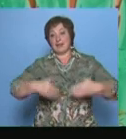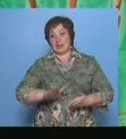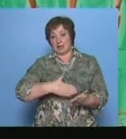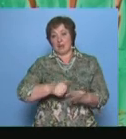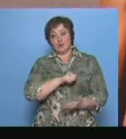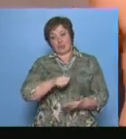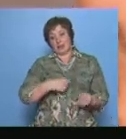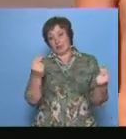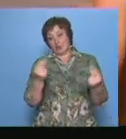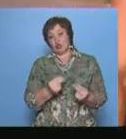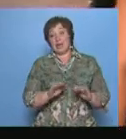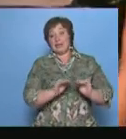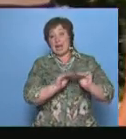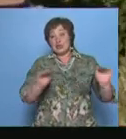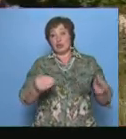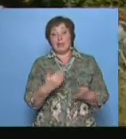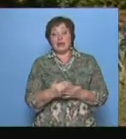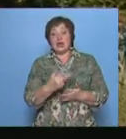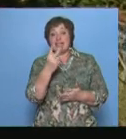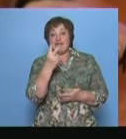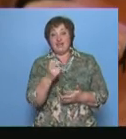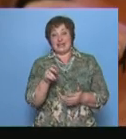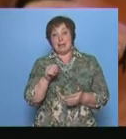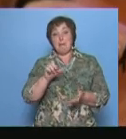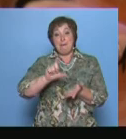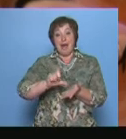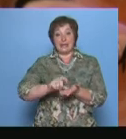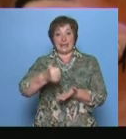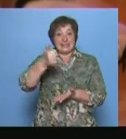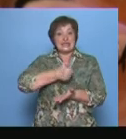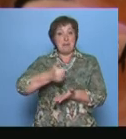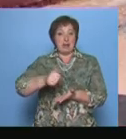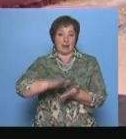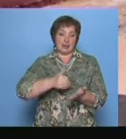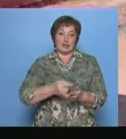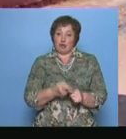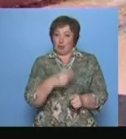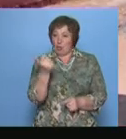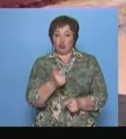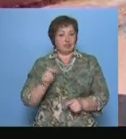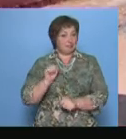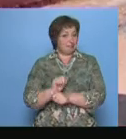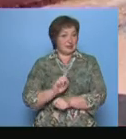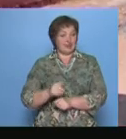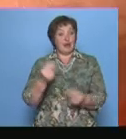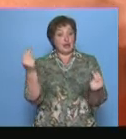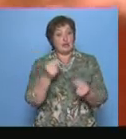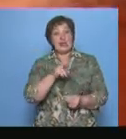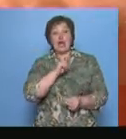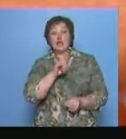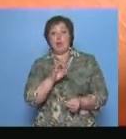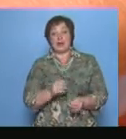На цокольный этаж ушло почти 200 банок спрей-краски. Но и на этом художник не остановился. Нарисованный зоопарк